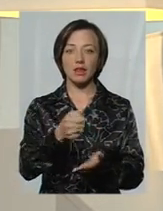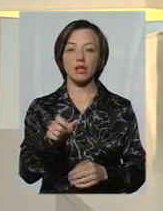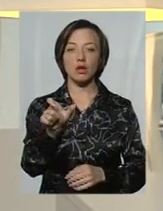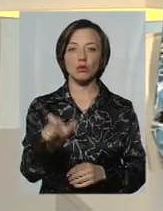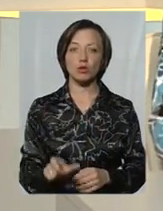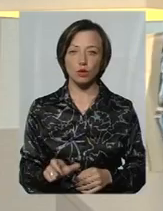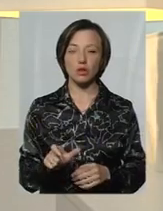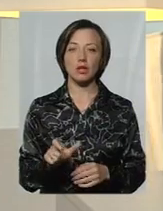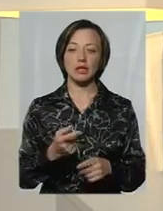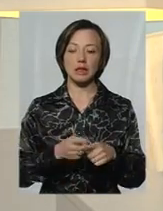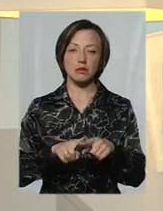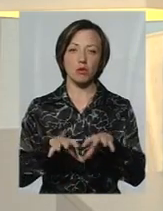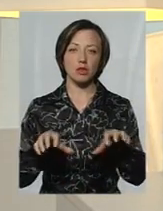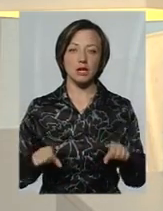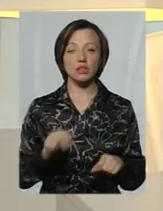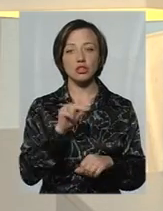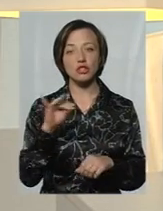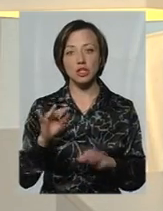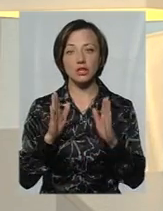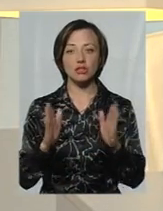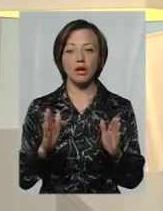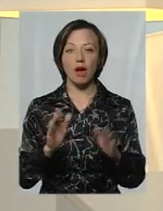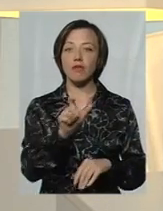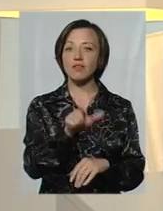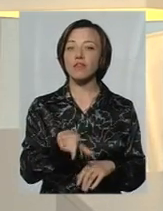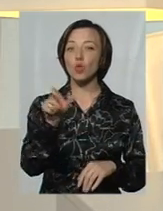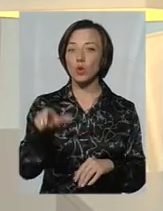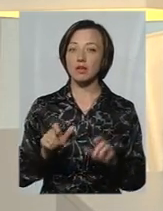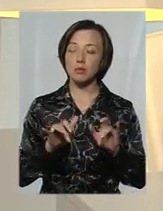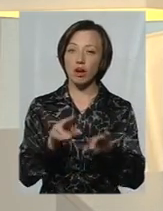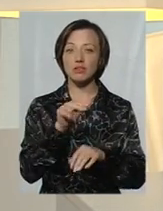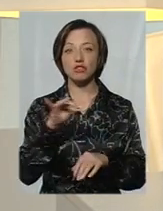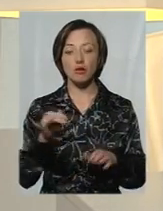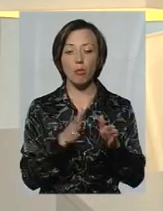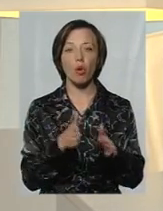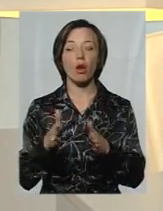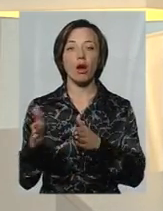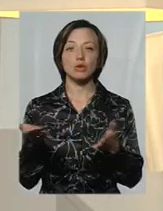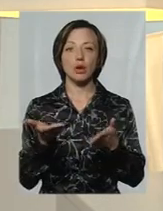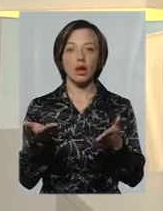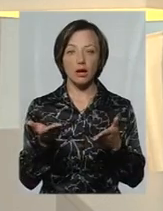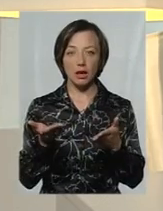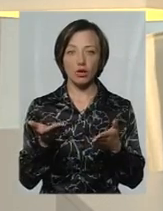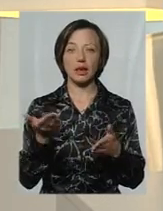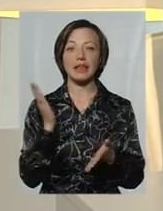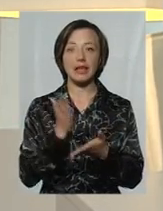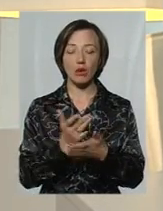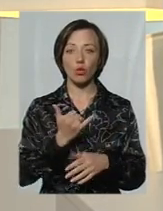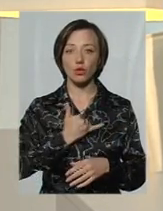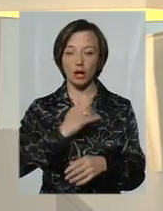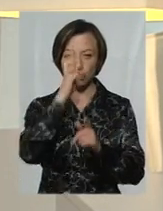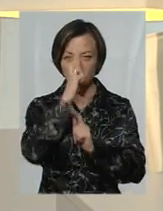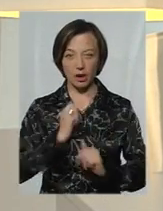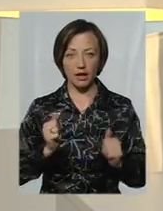і попередниці на цій посаді. Та чи лише в персоналіях річ, чи у механізмі, який вибудований в нашій